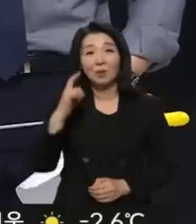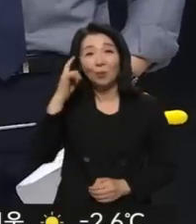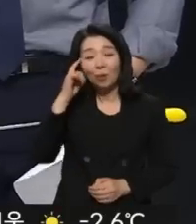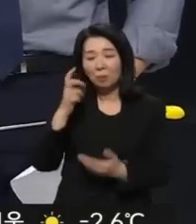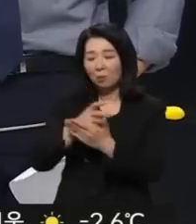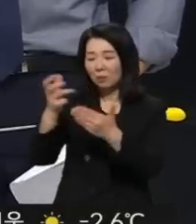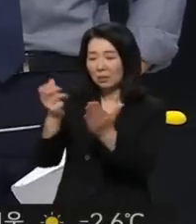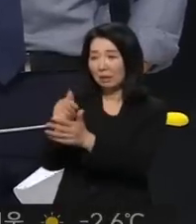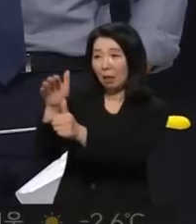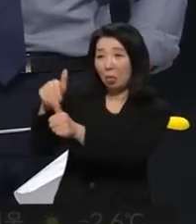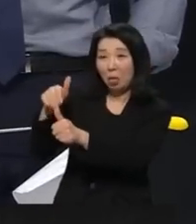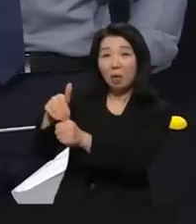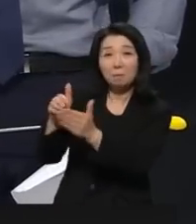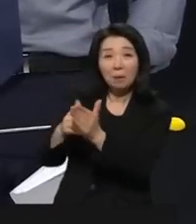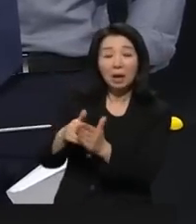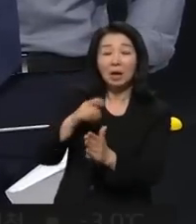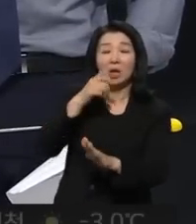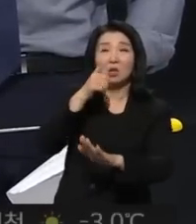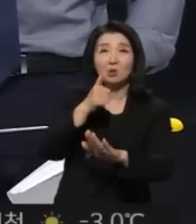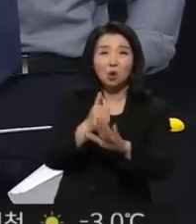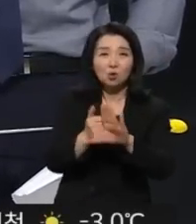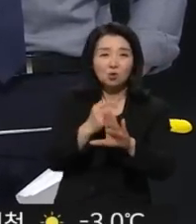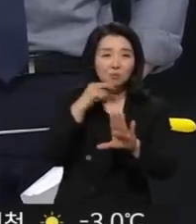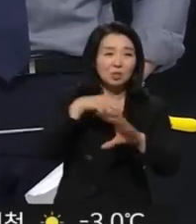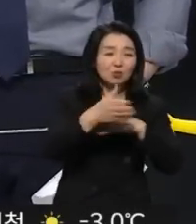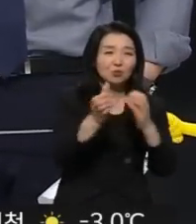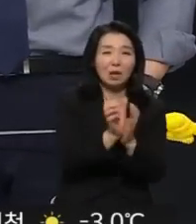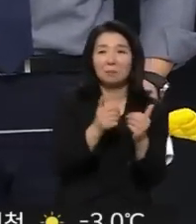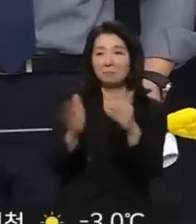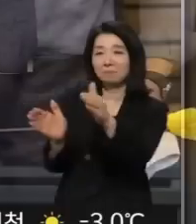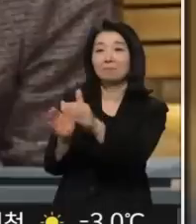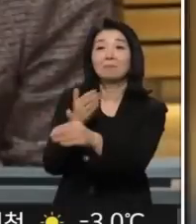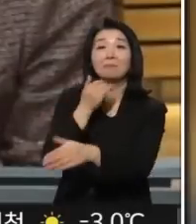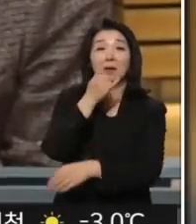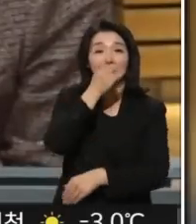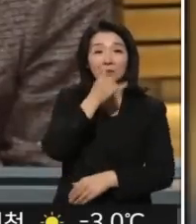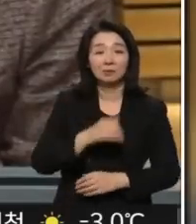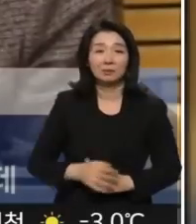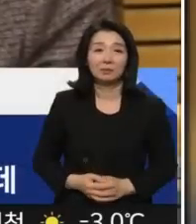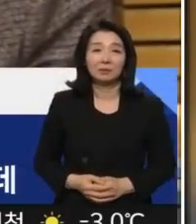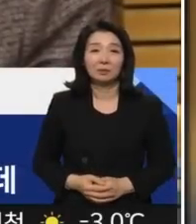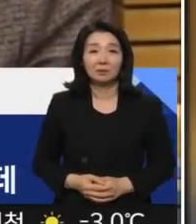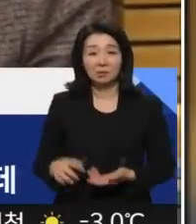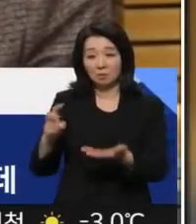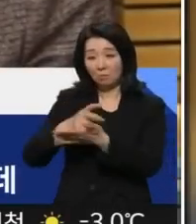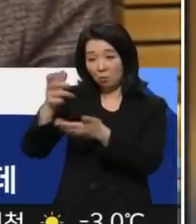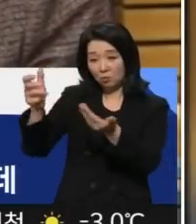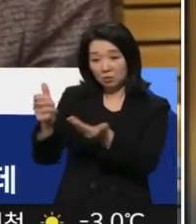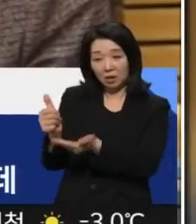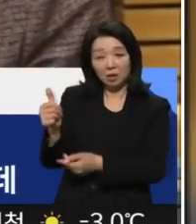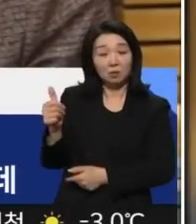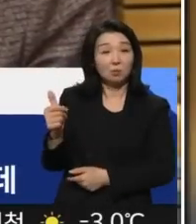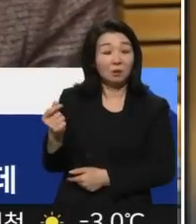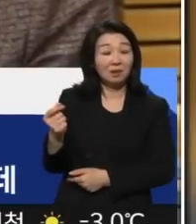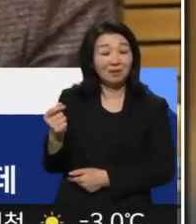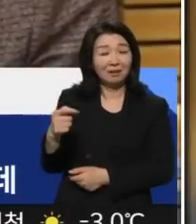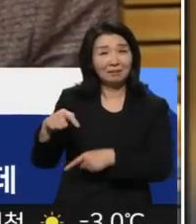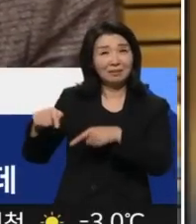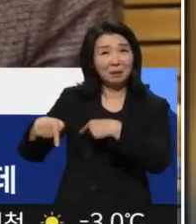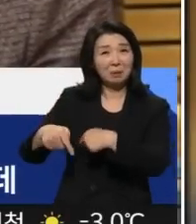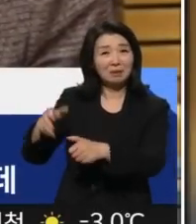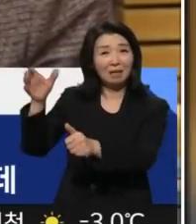계속되면 야당의 공격의 빌미를 줄 수도 있다는 겁니다. 한동훈 장관에 대한 정치색을 입히는 건